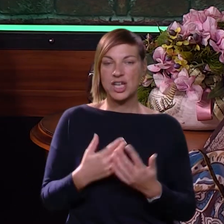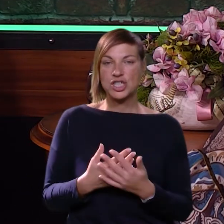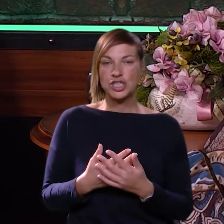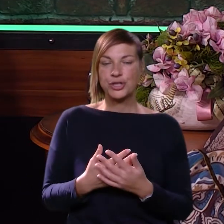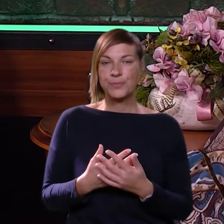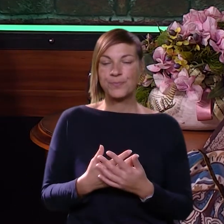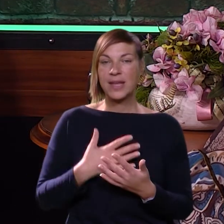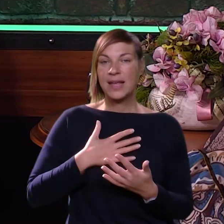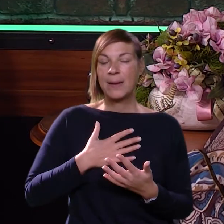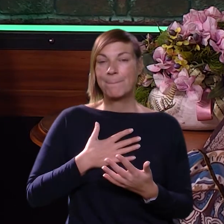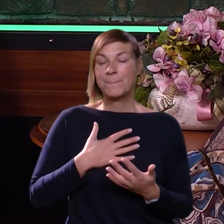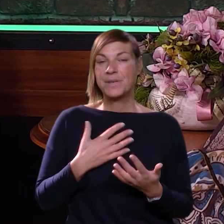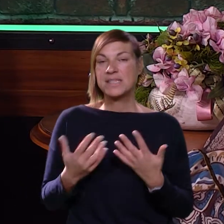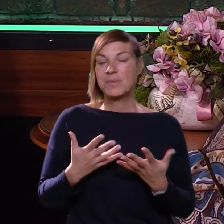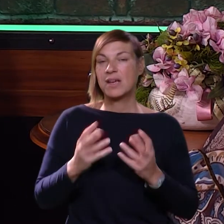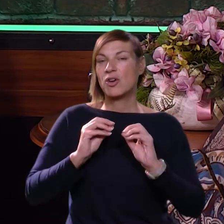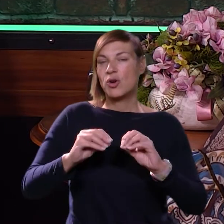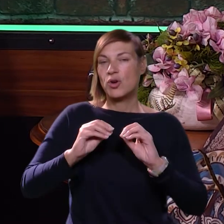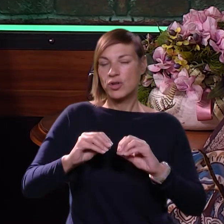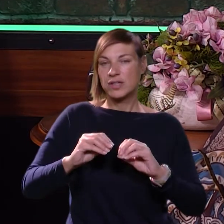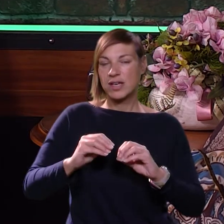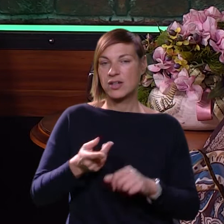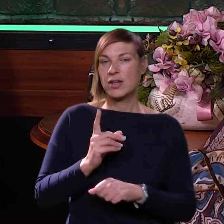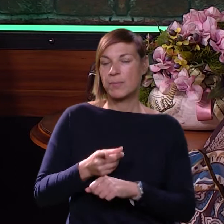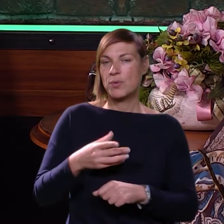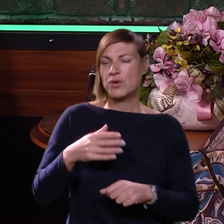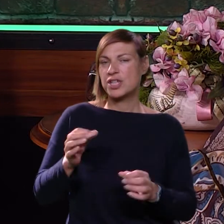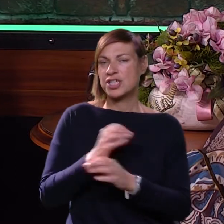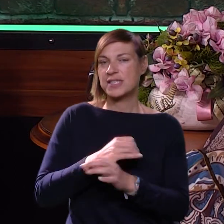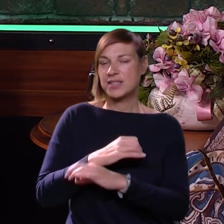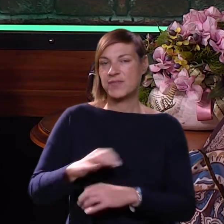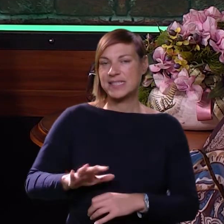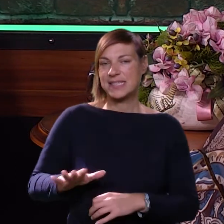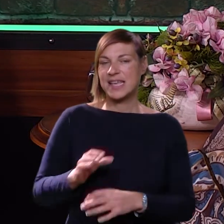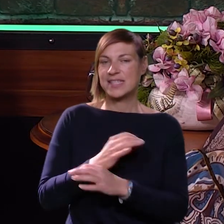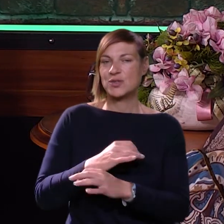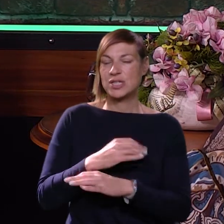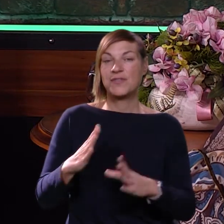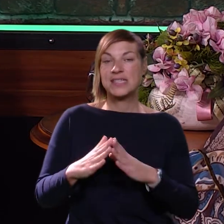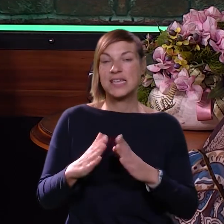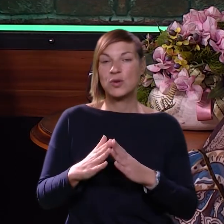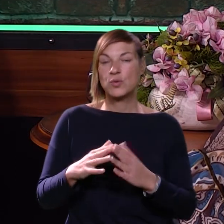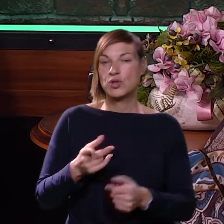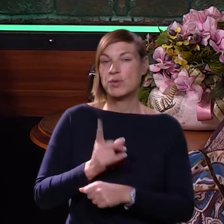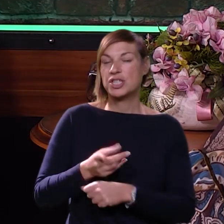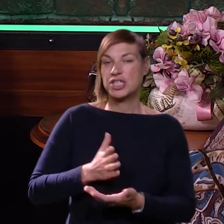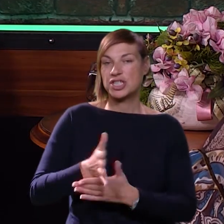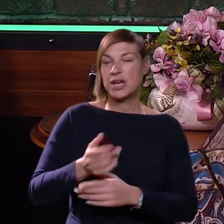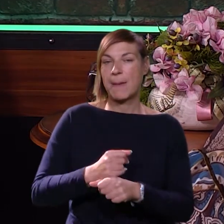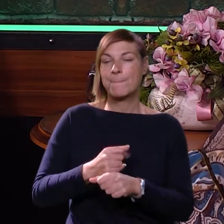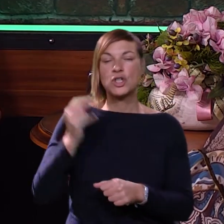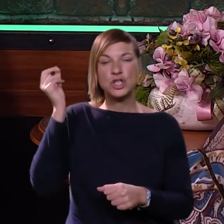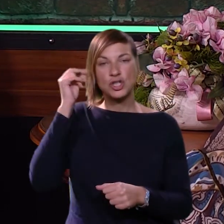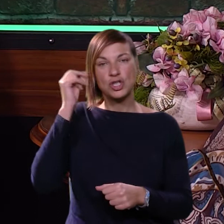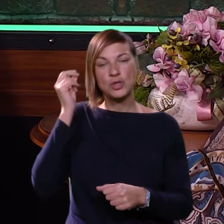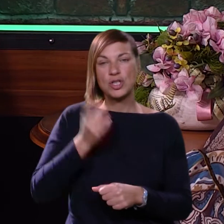važno. Mi smo nekakva generacija koja je odgajana da je u stvari moraš se žrtvovati za djecu, moraš se žrtvovati za kuću, moraš ići na posao,